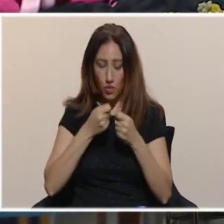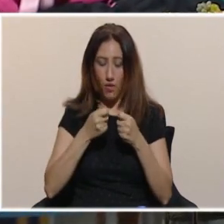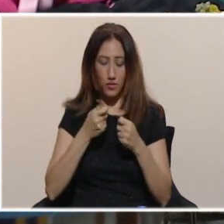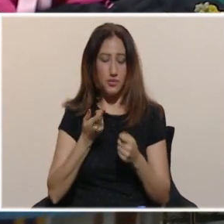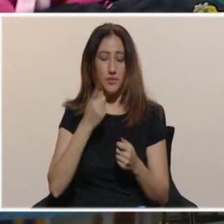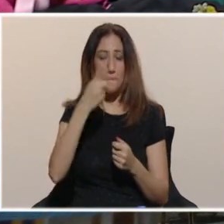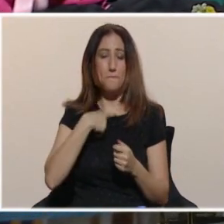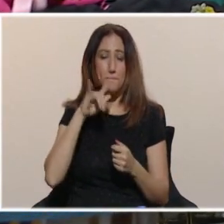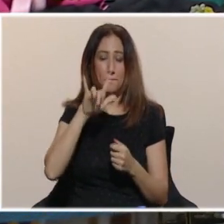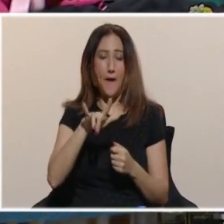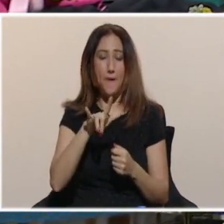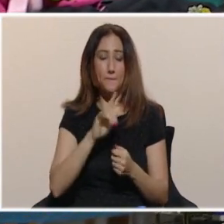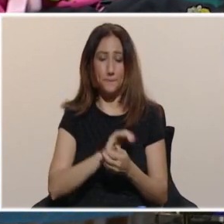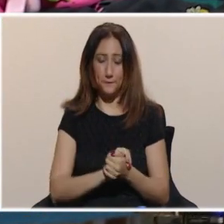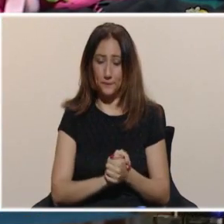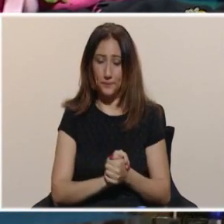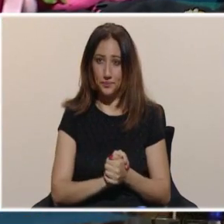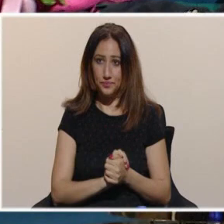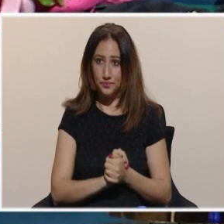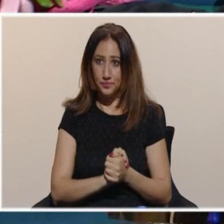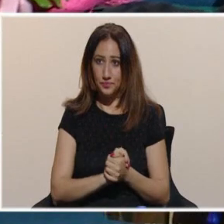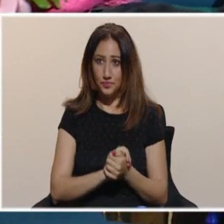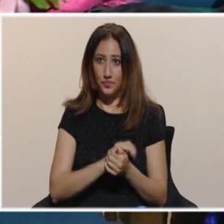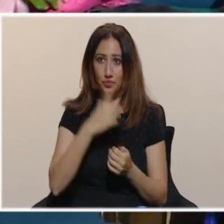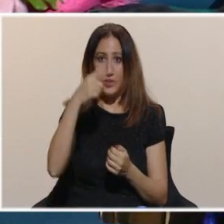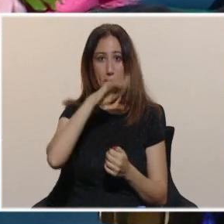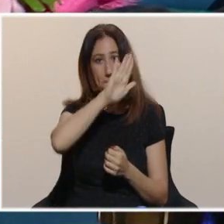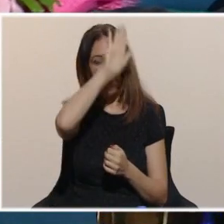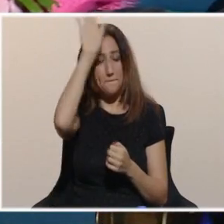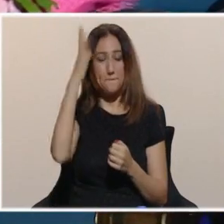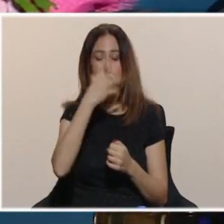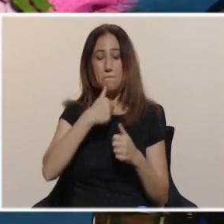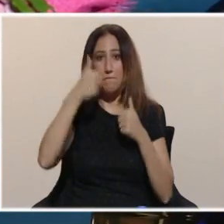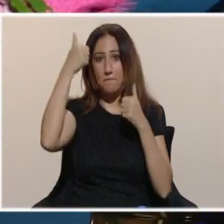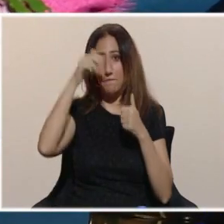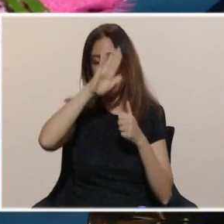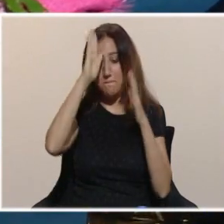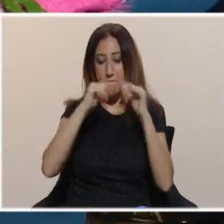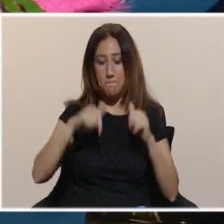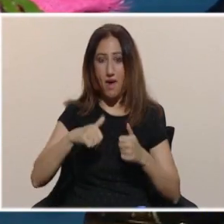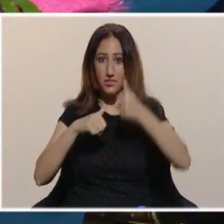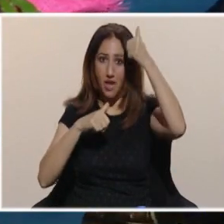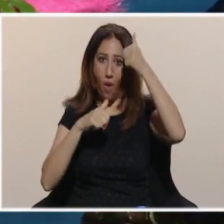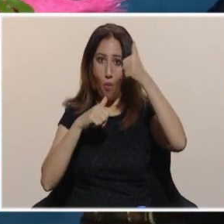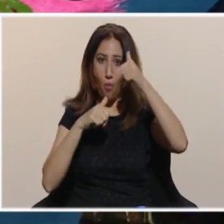دي، كنت في منتخب مصر، كنت ملكه جمال مصر،